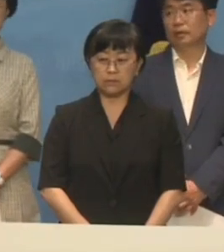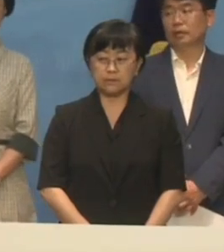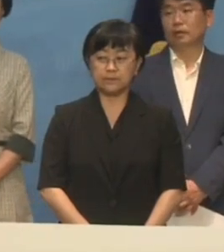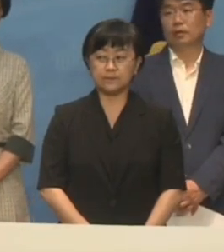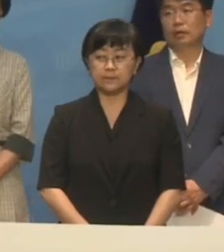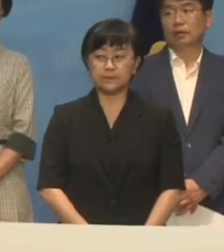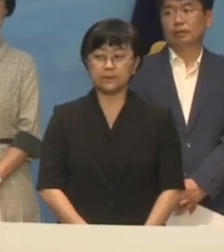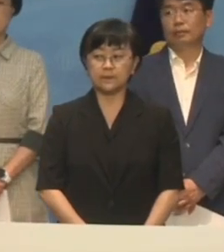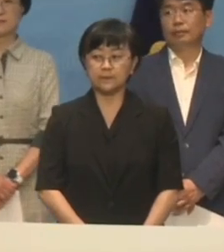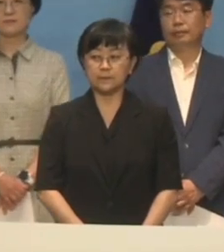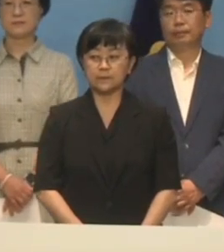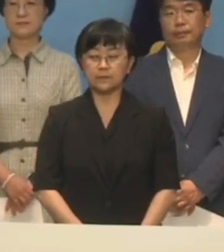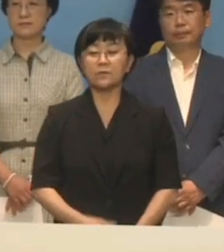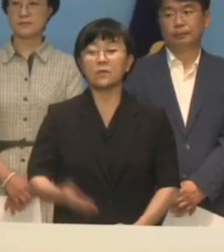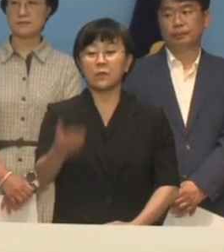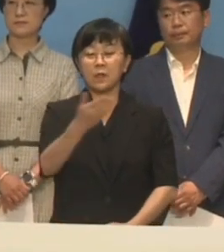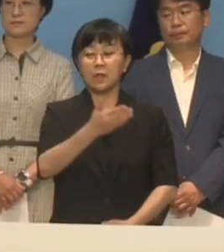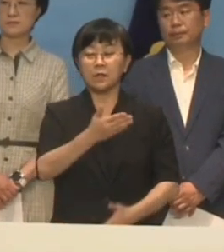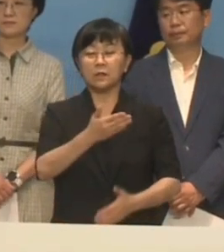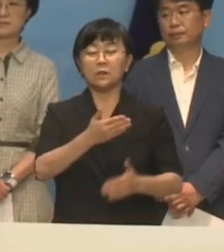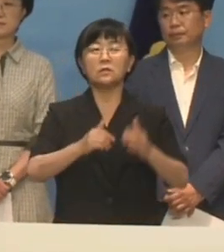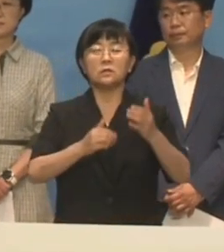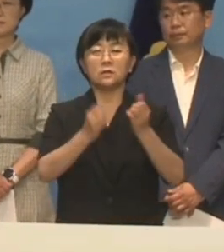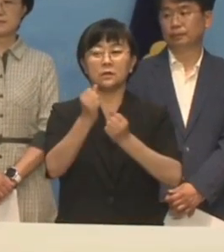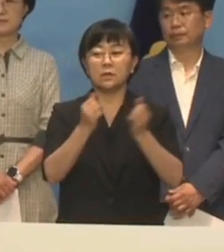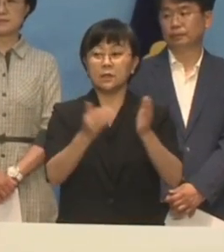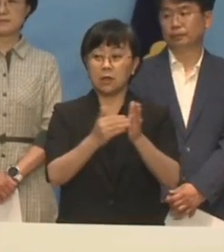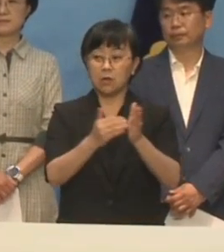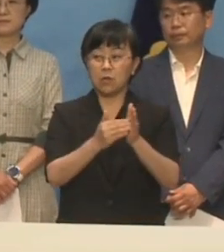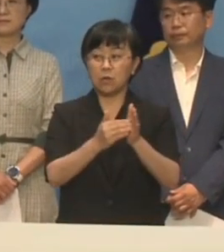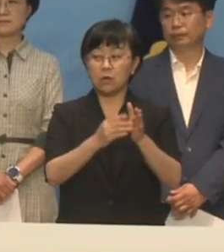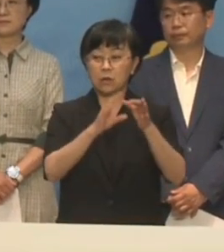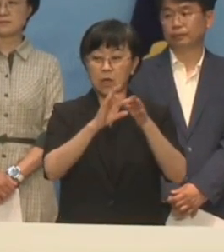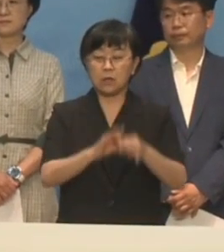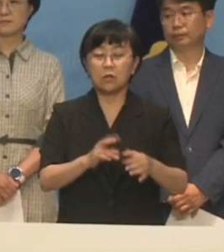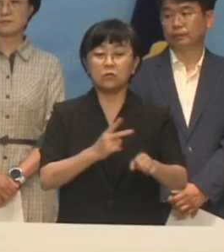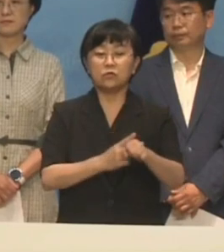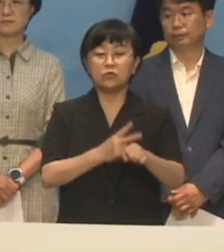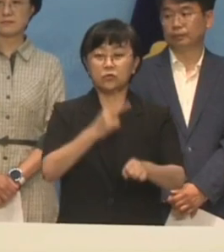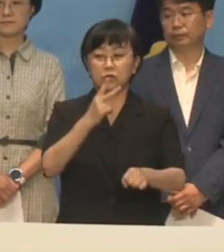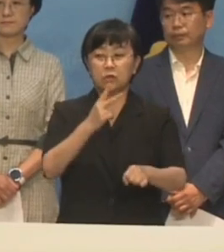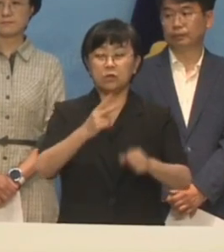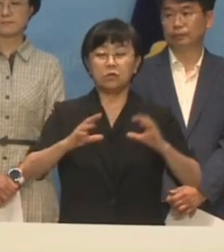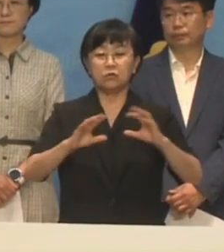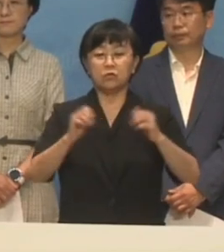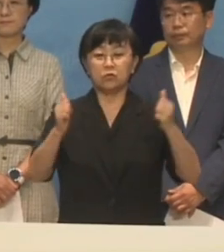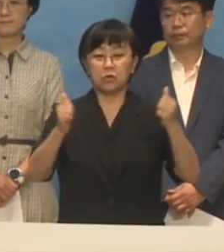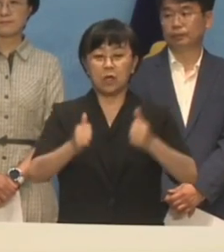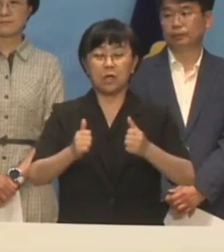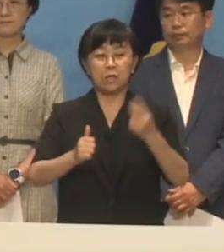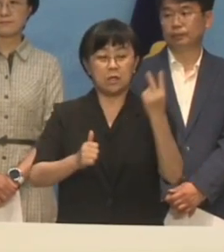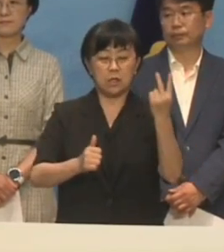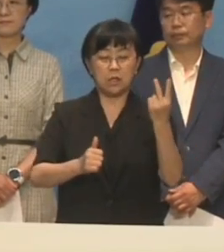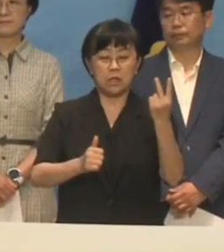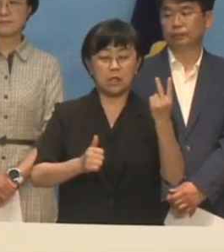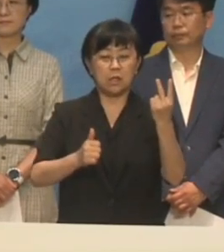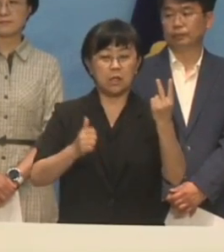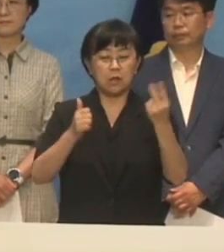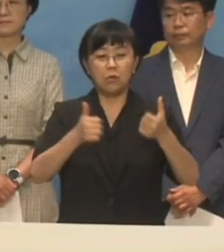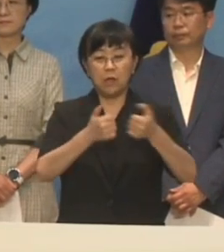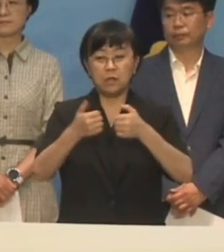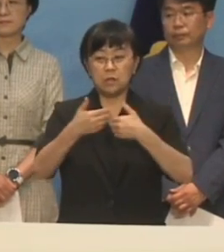네, 기자회견 여기서 마치겠고요. 계속 이어서 2시에는 국회